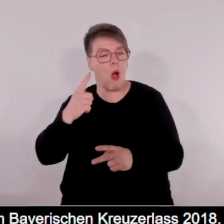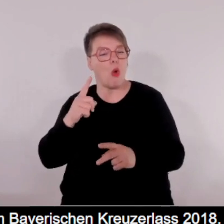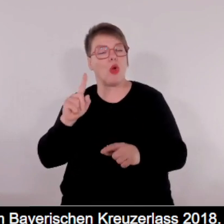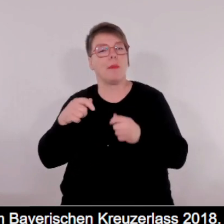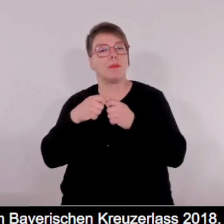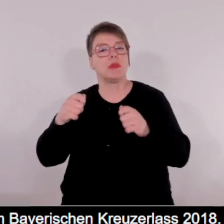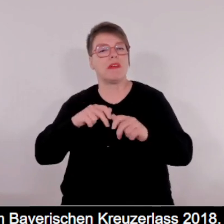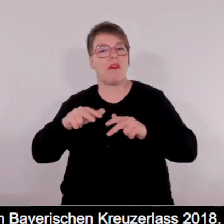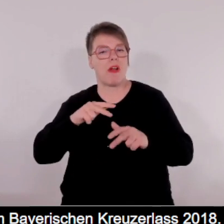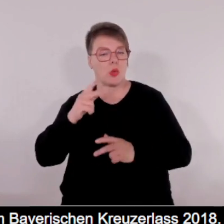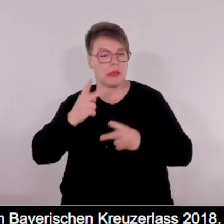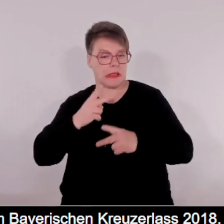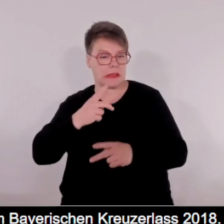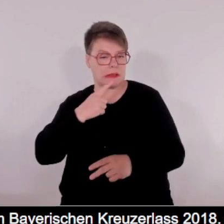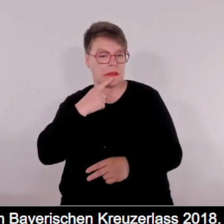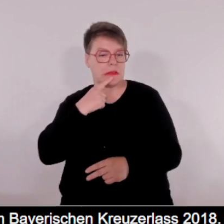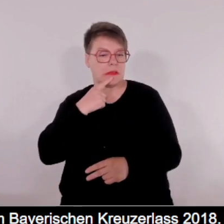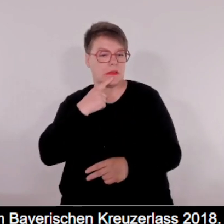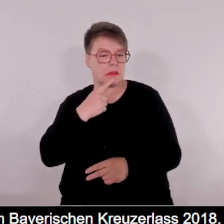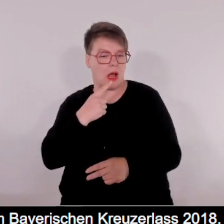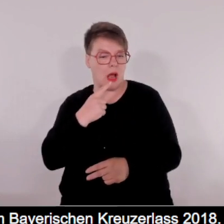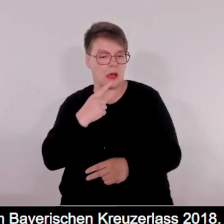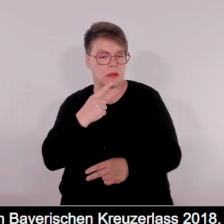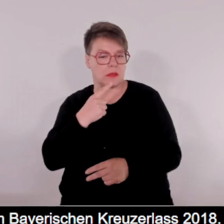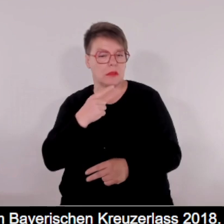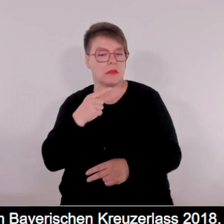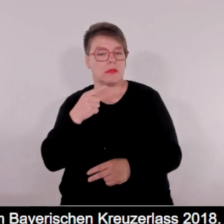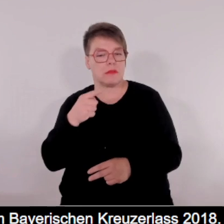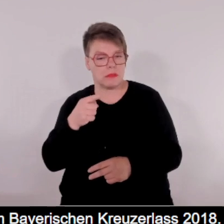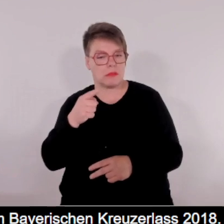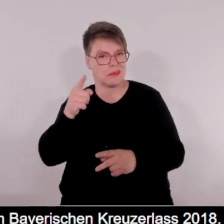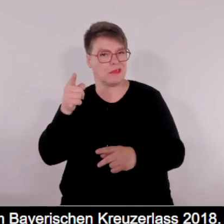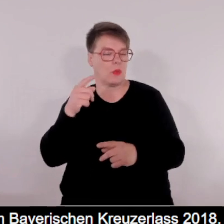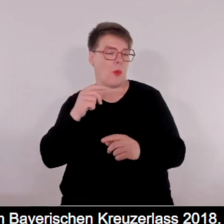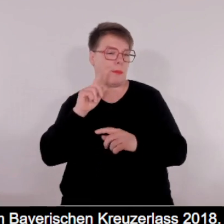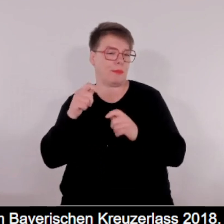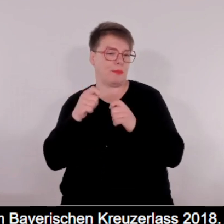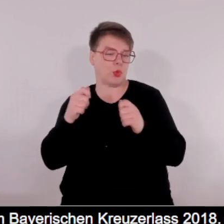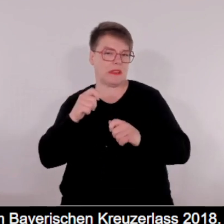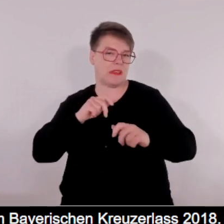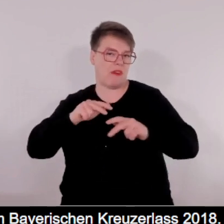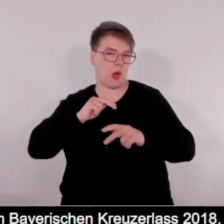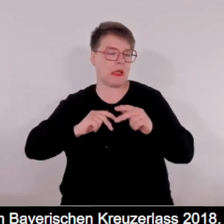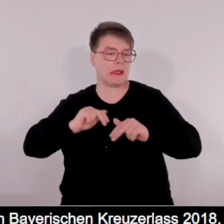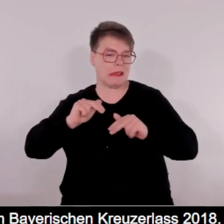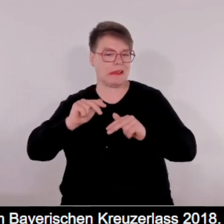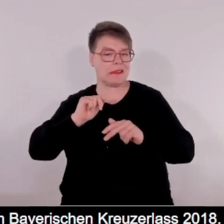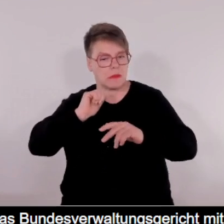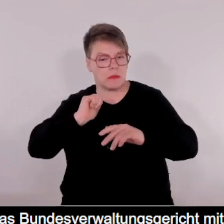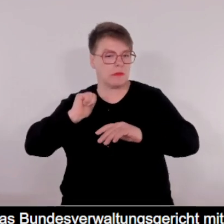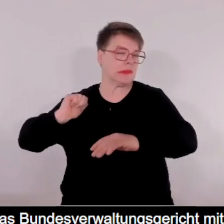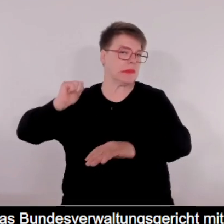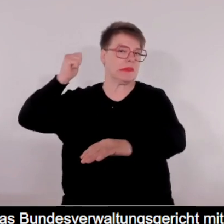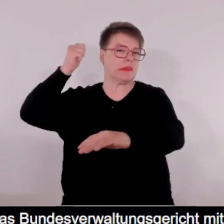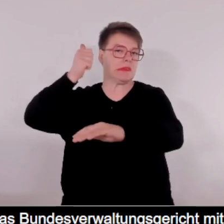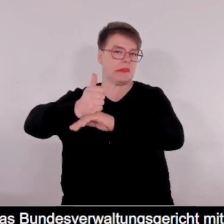verletzen die Kläger in keiner eigenen von Artikel 4 Absatz 1 und 2 des Grundgesetzes, also